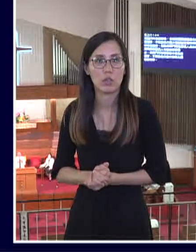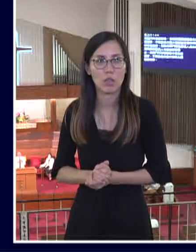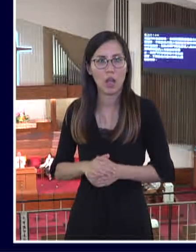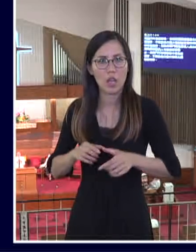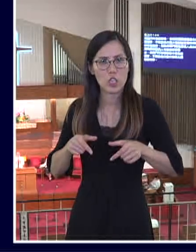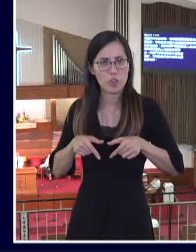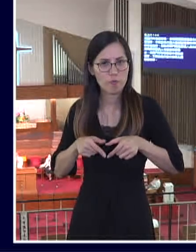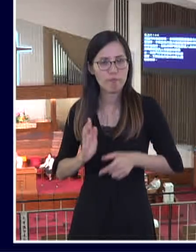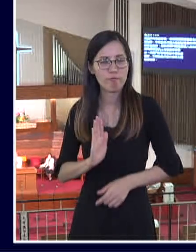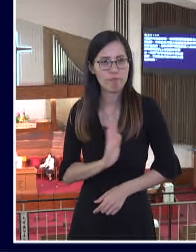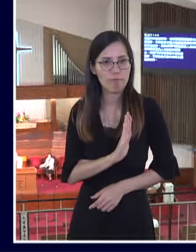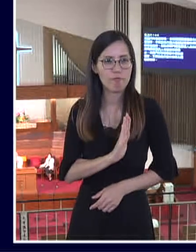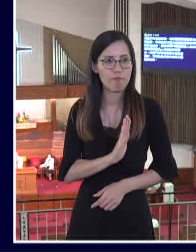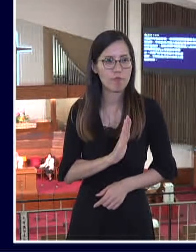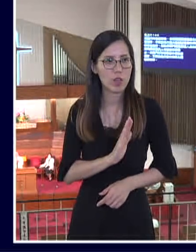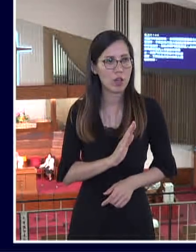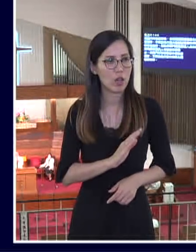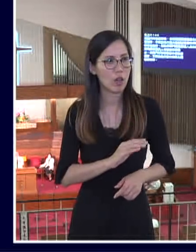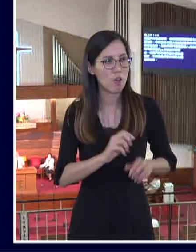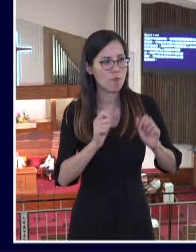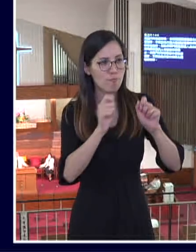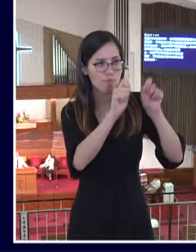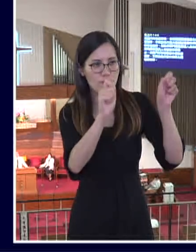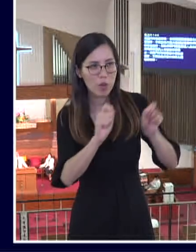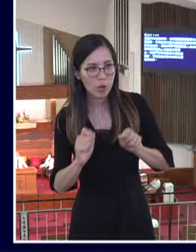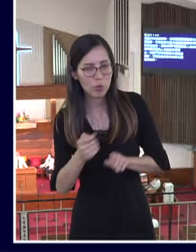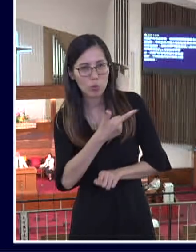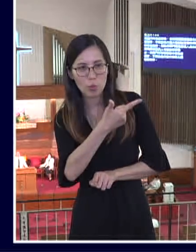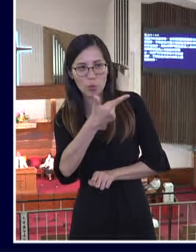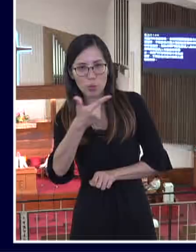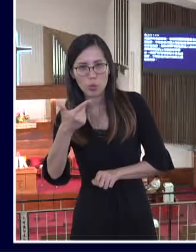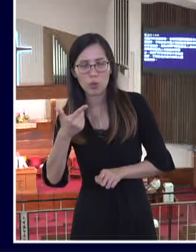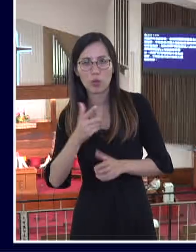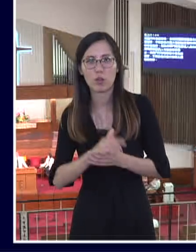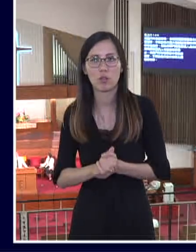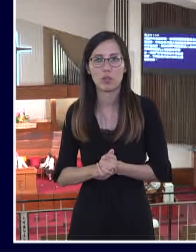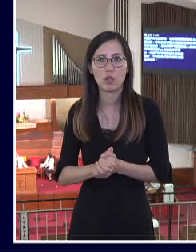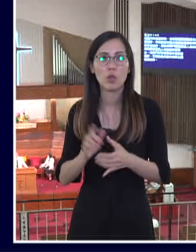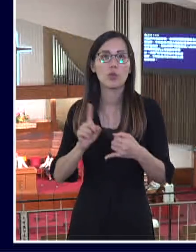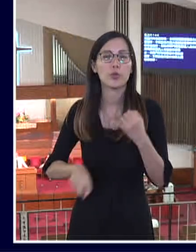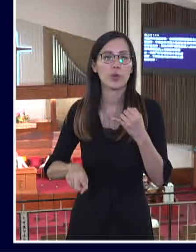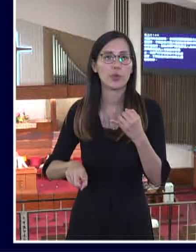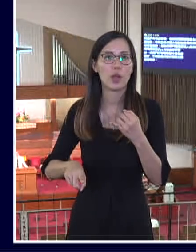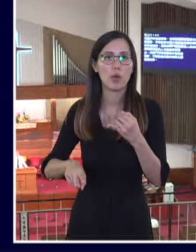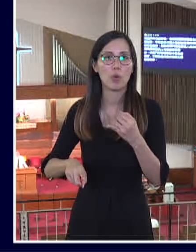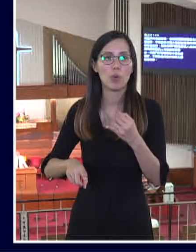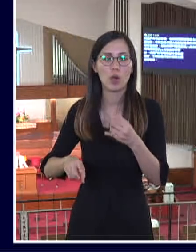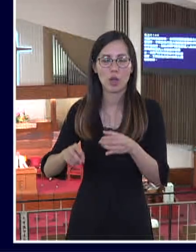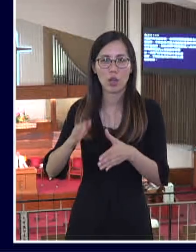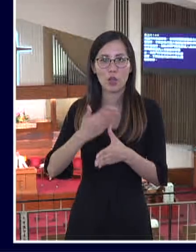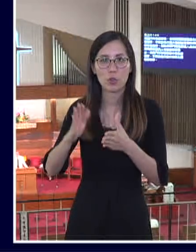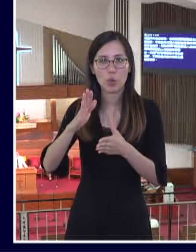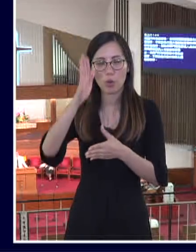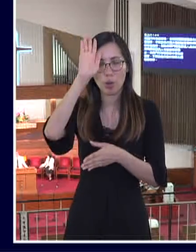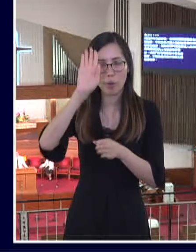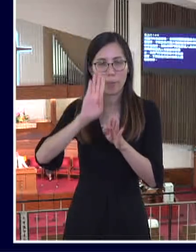是偶像。所以最后讲到所罗门行耶和华眼中看为恶的事，去没